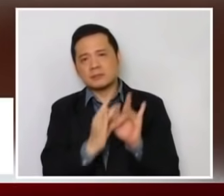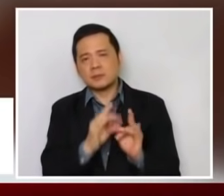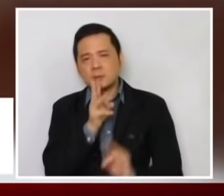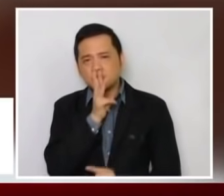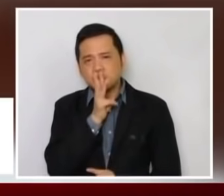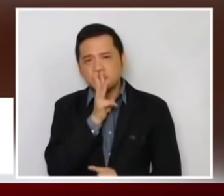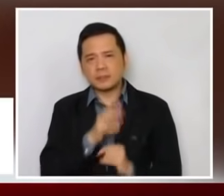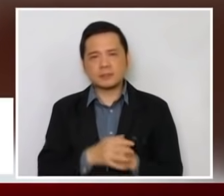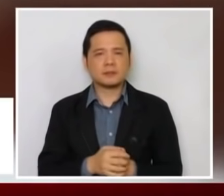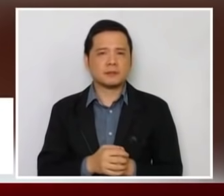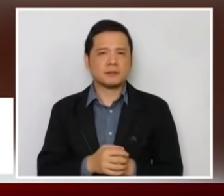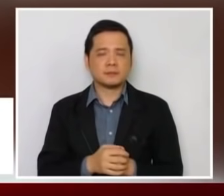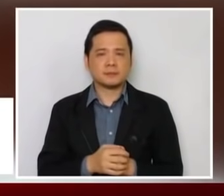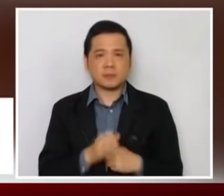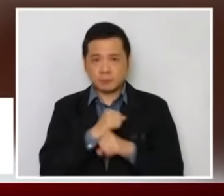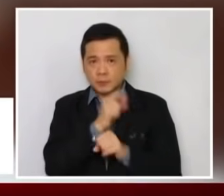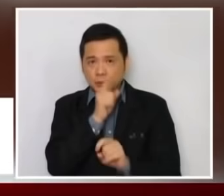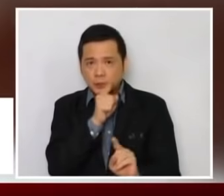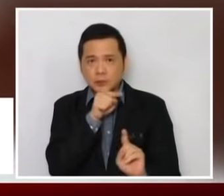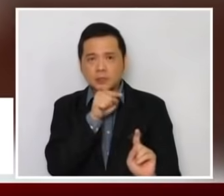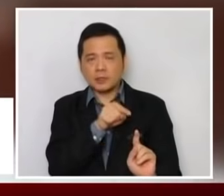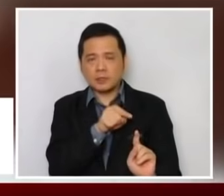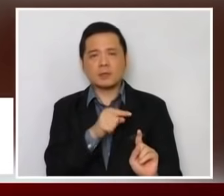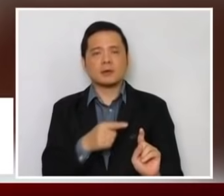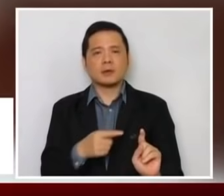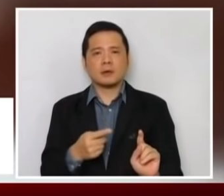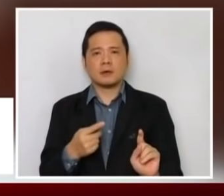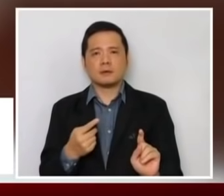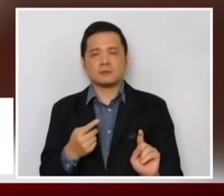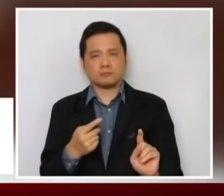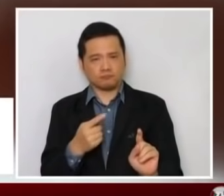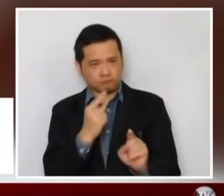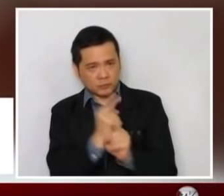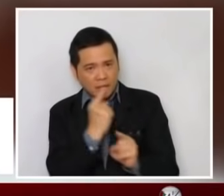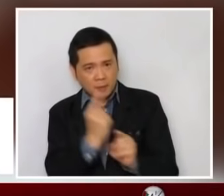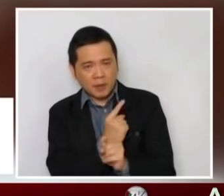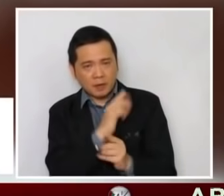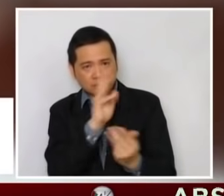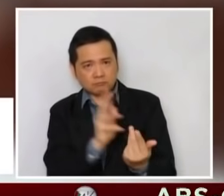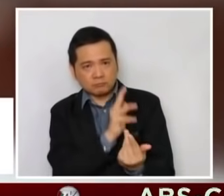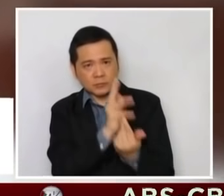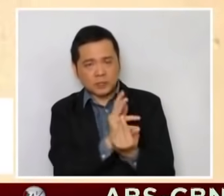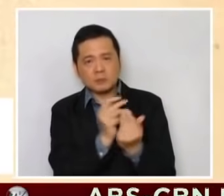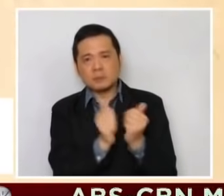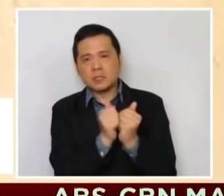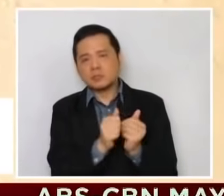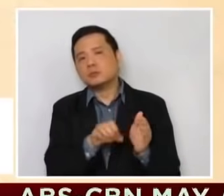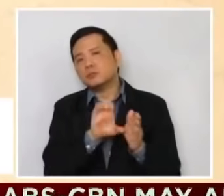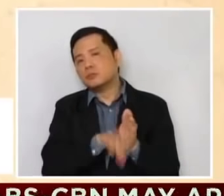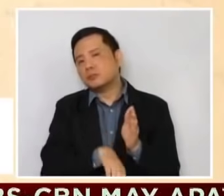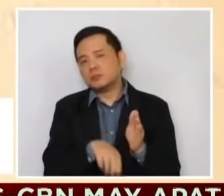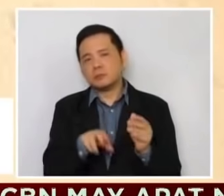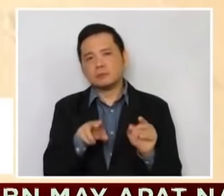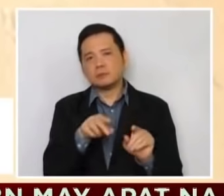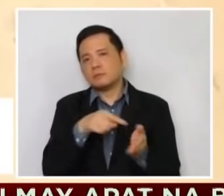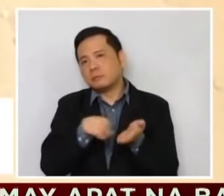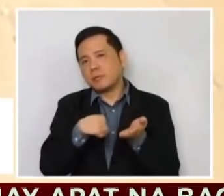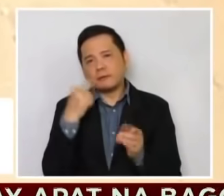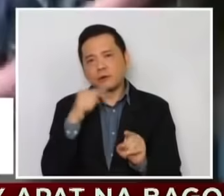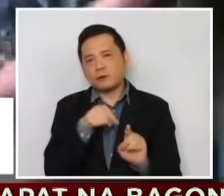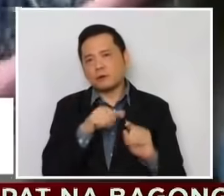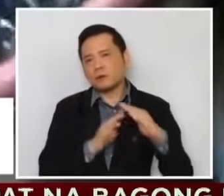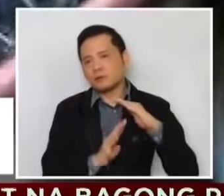ganon, masigurado po na ito yung makatwiran reasonable at least cost sa mga consumers. Iiral ng